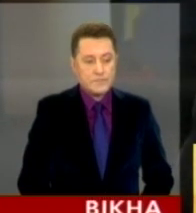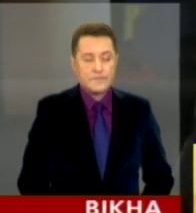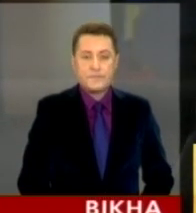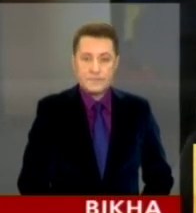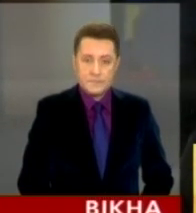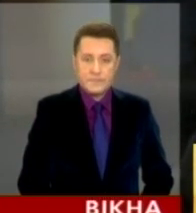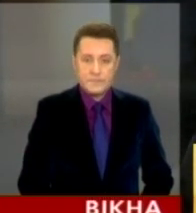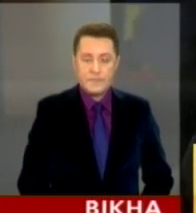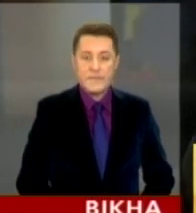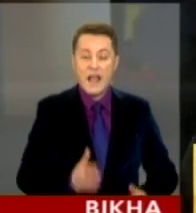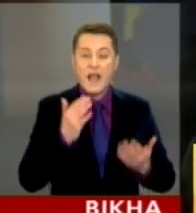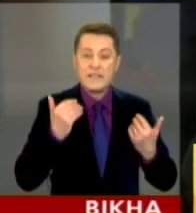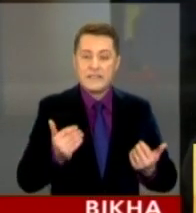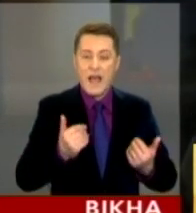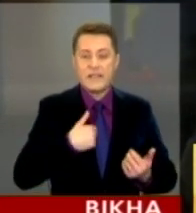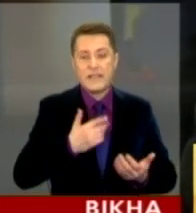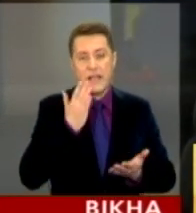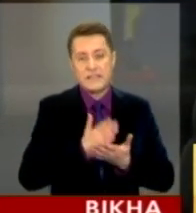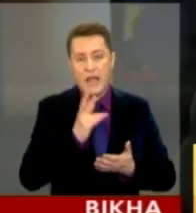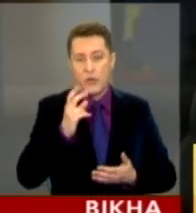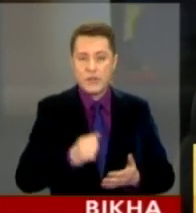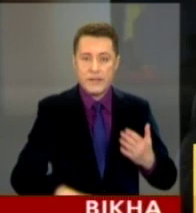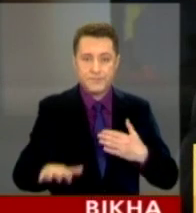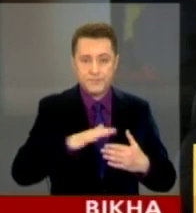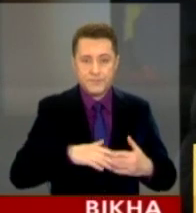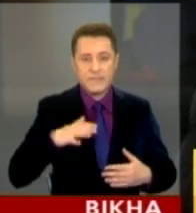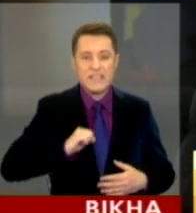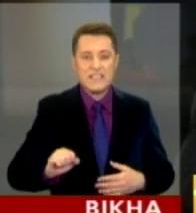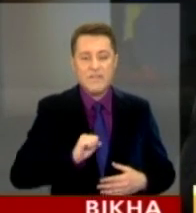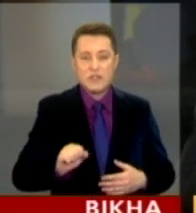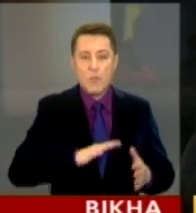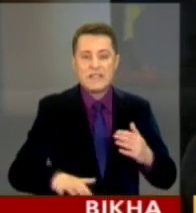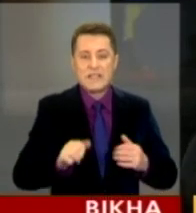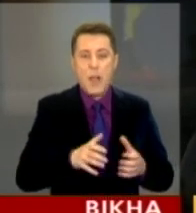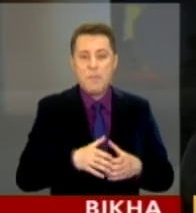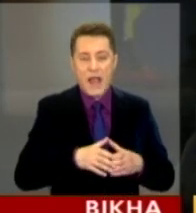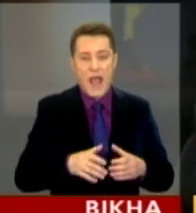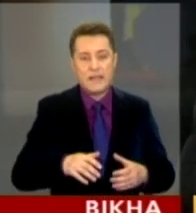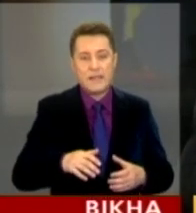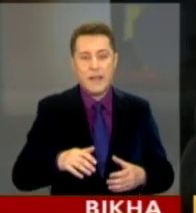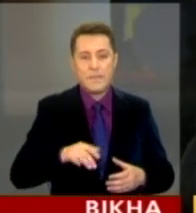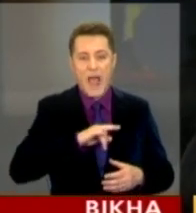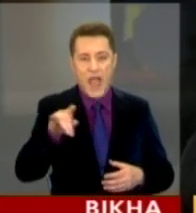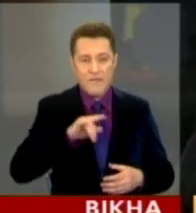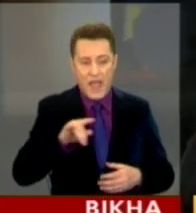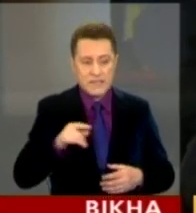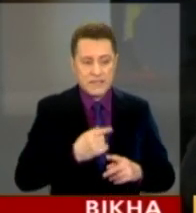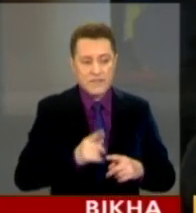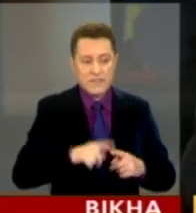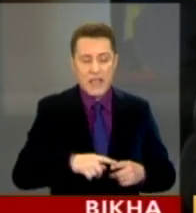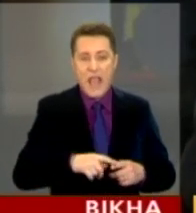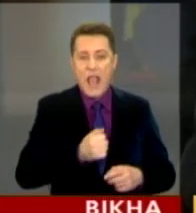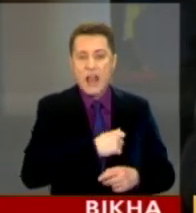Так, Віто, прямо зараз я стою на території Севастопольської бригади тактичної авіації. Нагадаю, бойці саме цієї